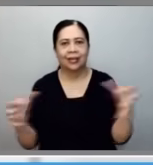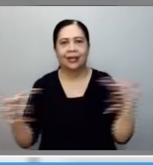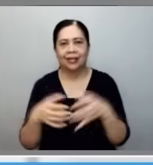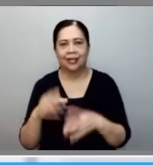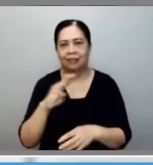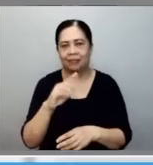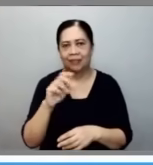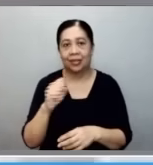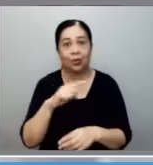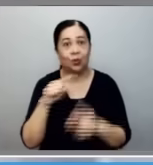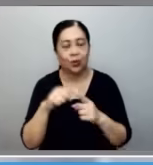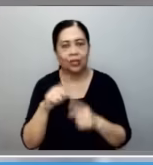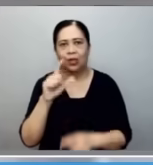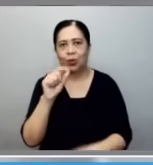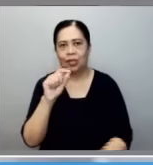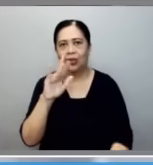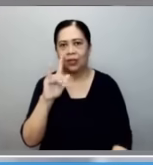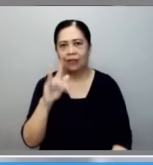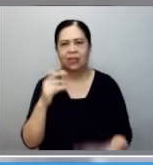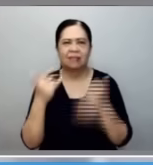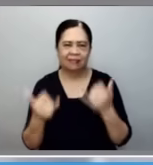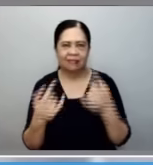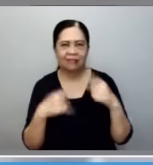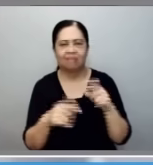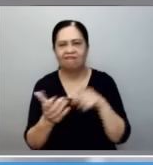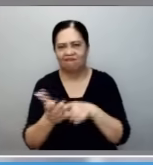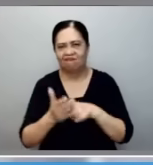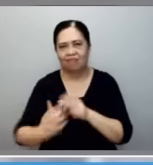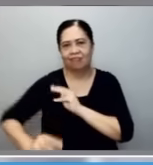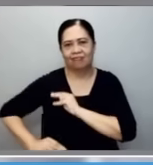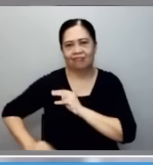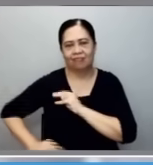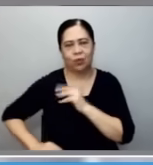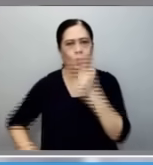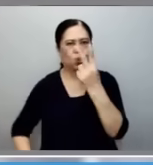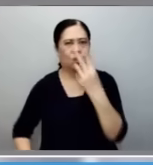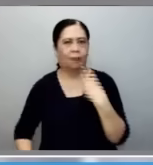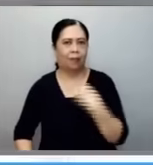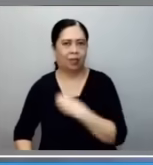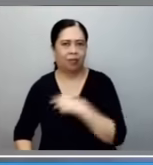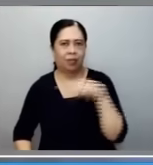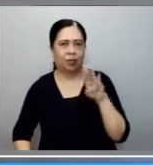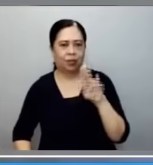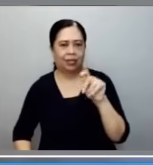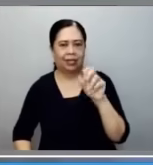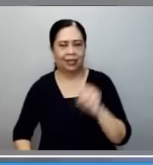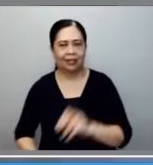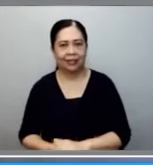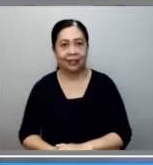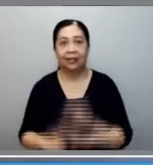sa 2025. Kasalukuyang nasa mandatory military service ang dalawang miyembro ng BTS. Heto